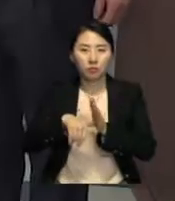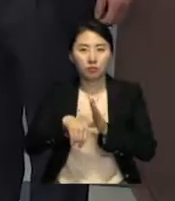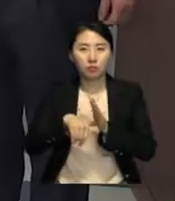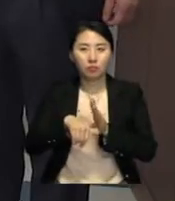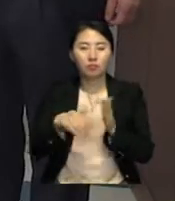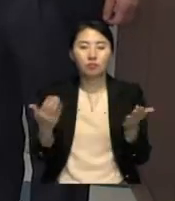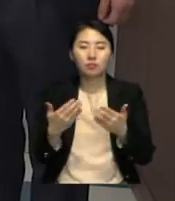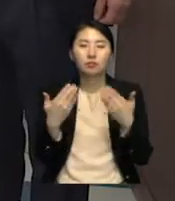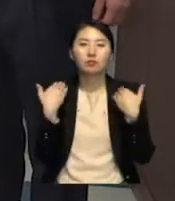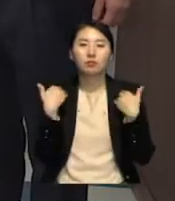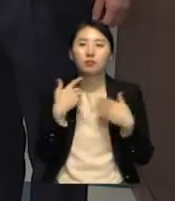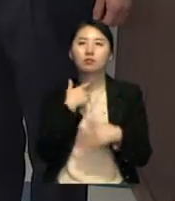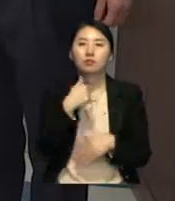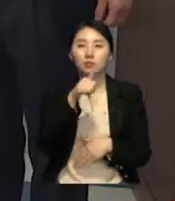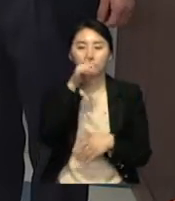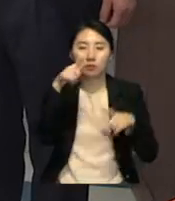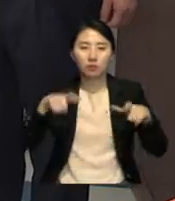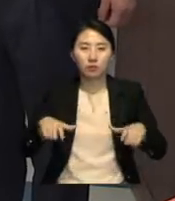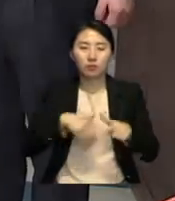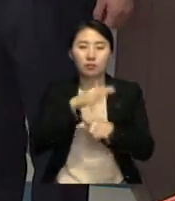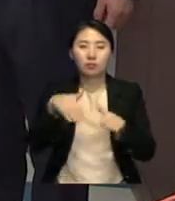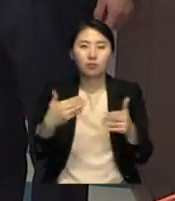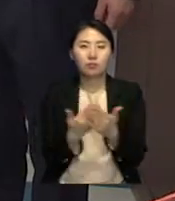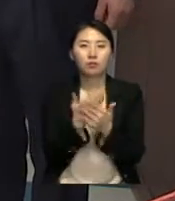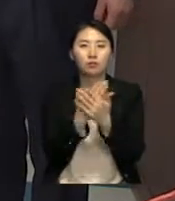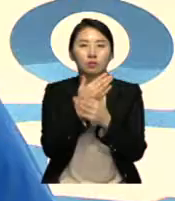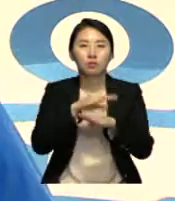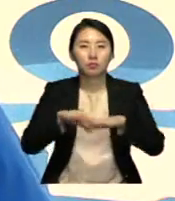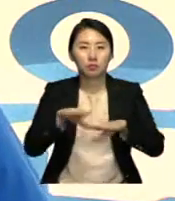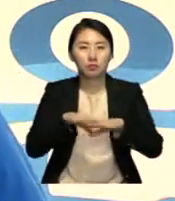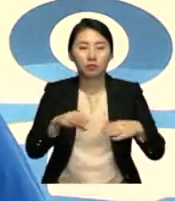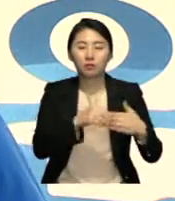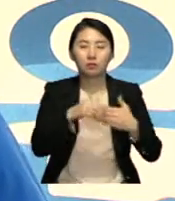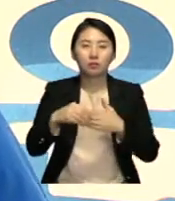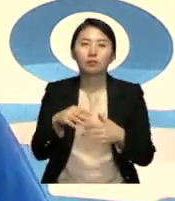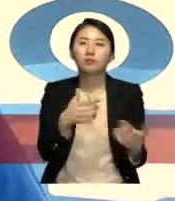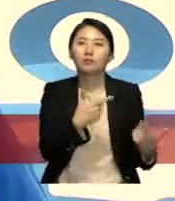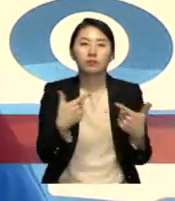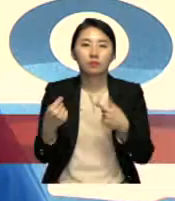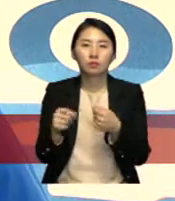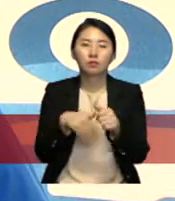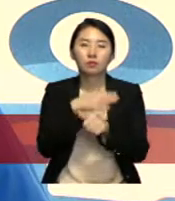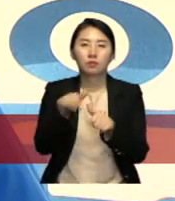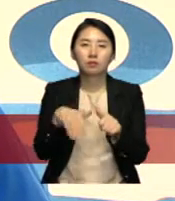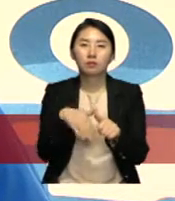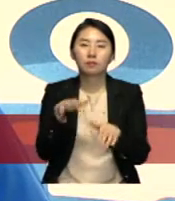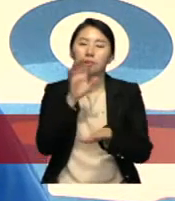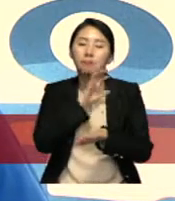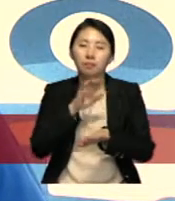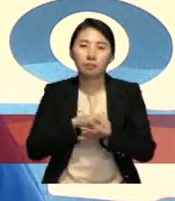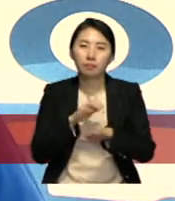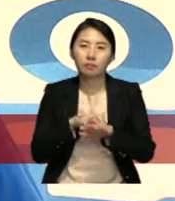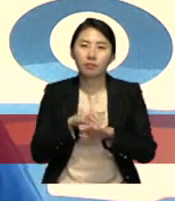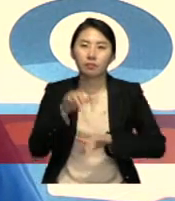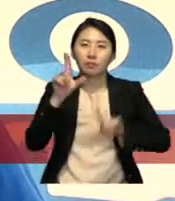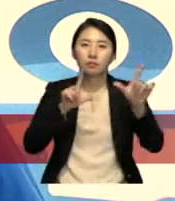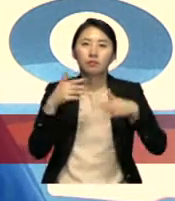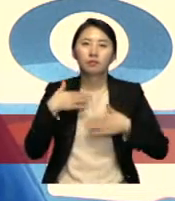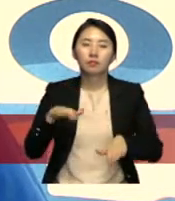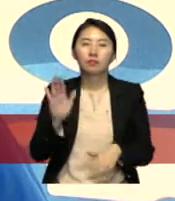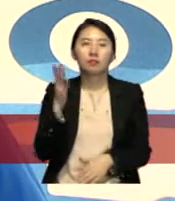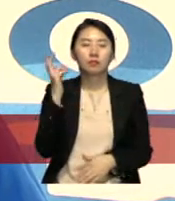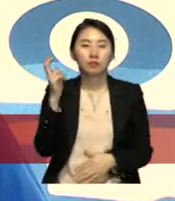지역현안 해결에 도 앞장서겠다는 가 겁니다 똑같은 사람이 몇 년째 반복되는 이런 모습의 지 채 쓰려